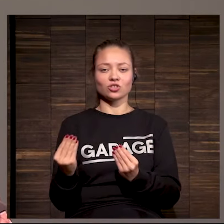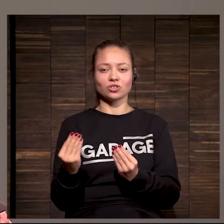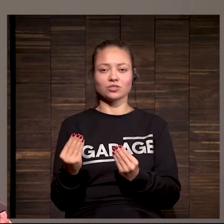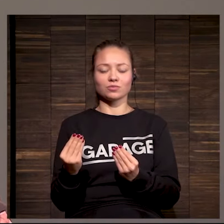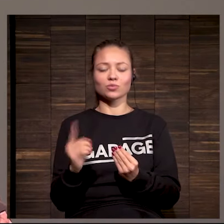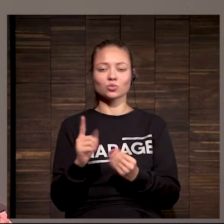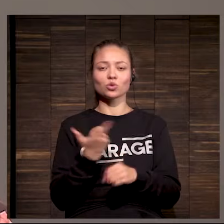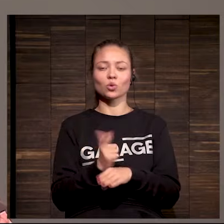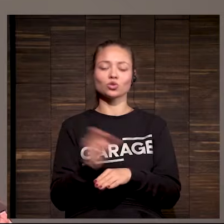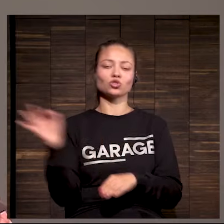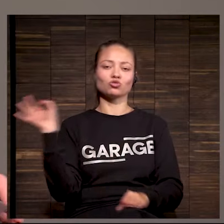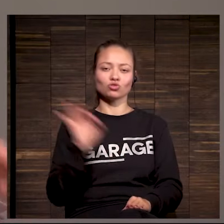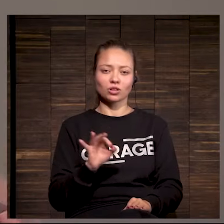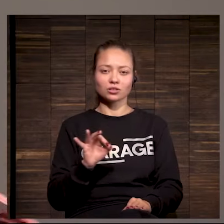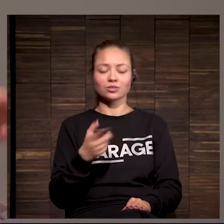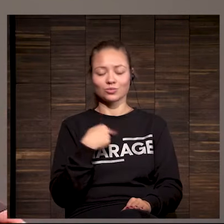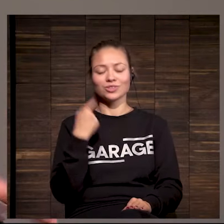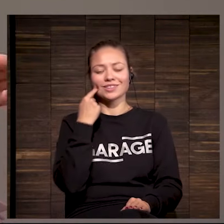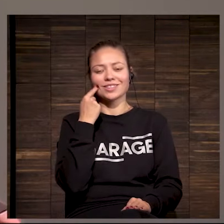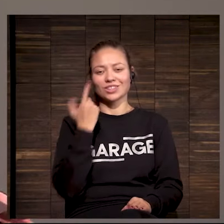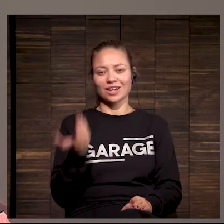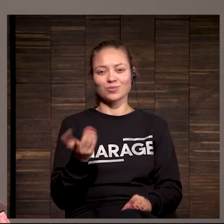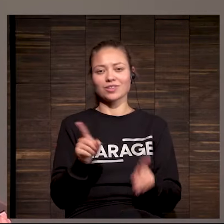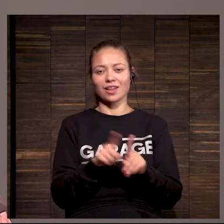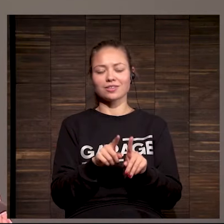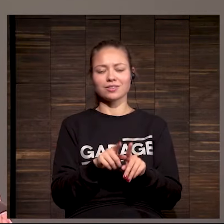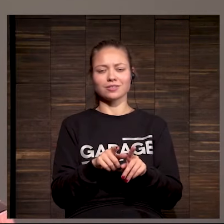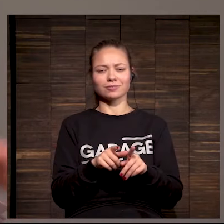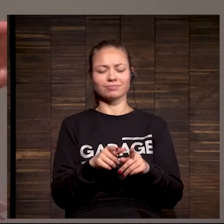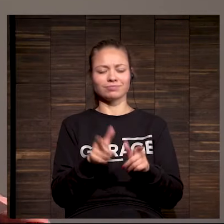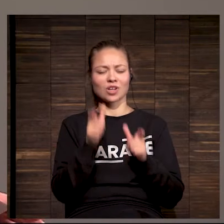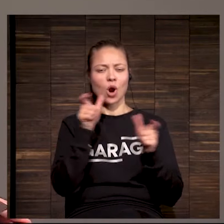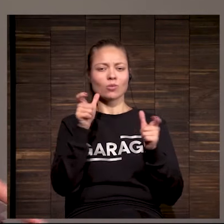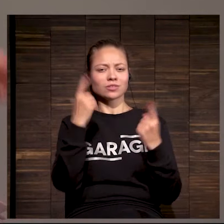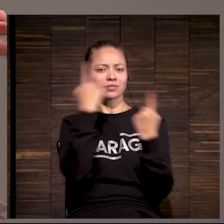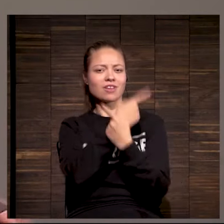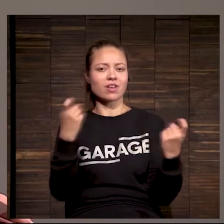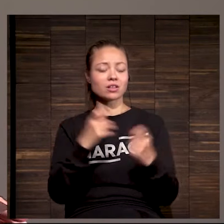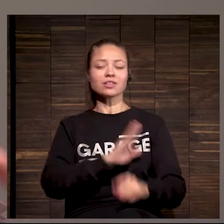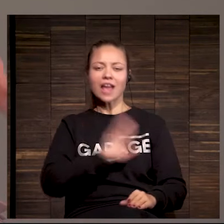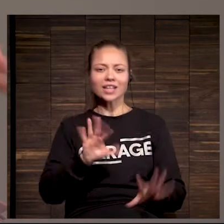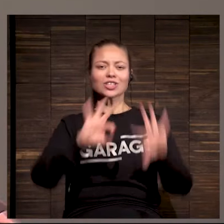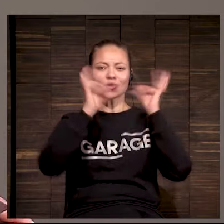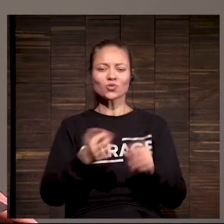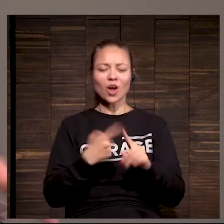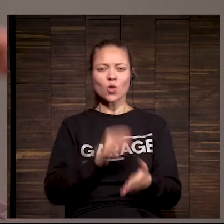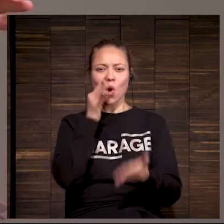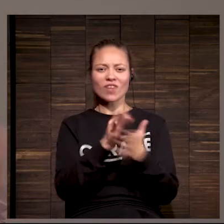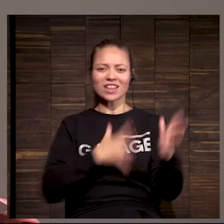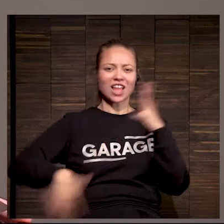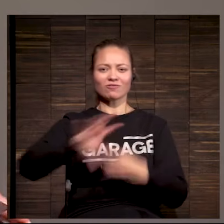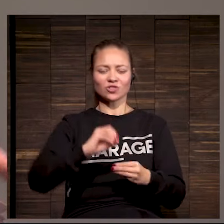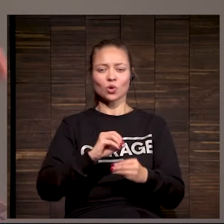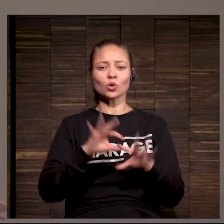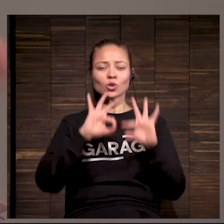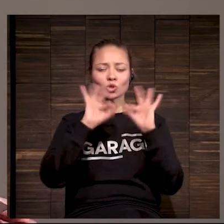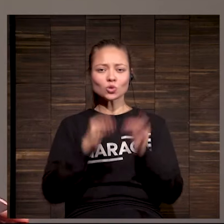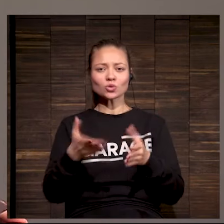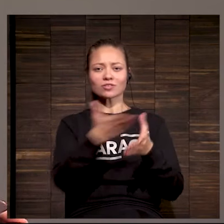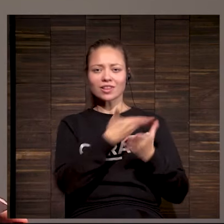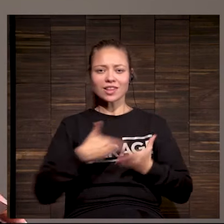очень часто мы стесняемся таких громких заявлений нет искусства это ответ на все искусство